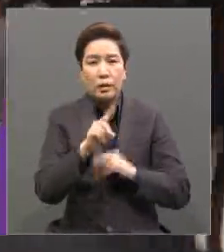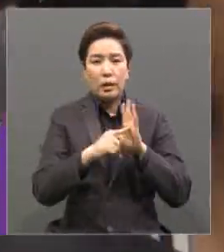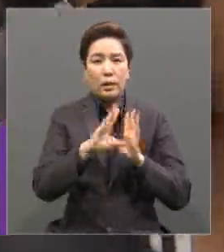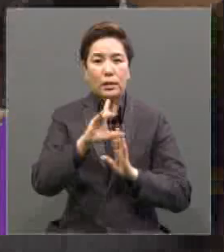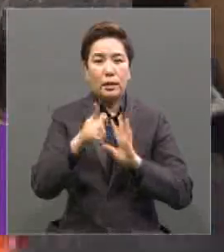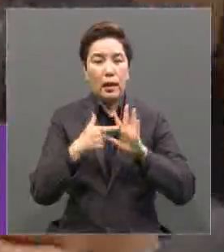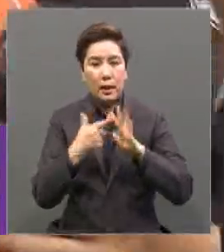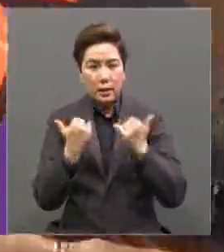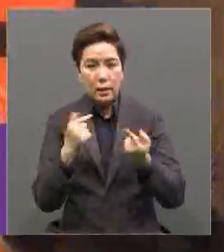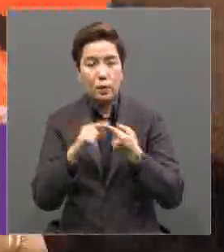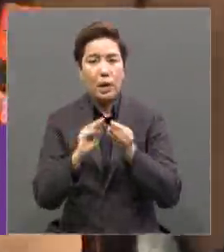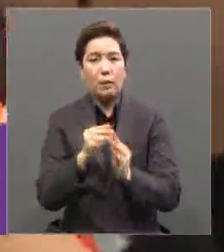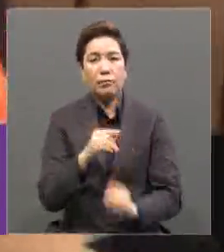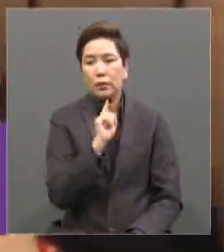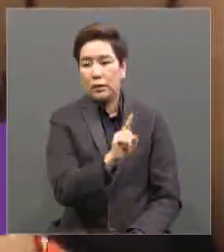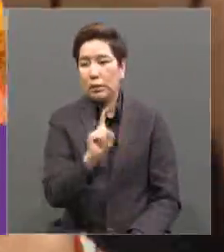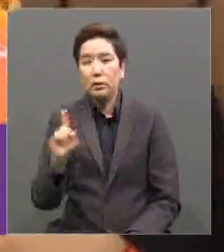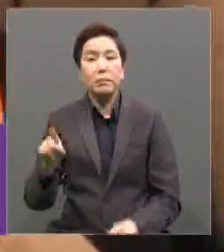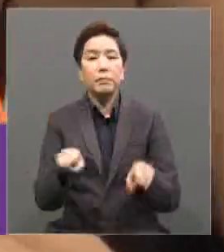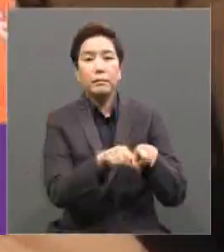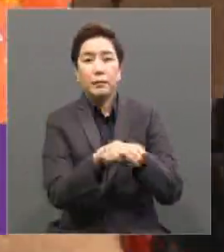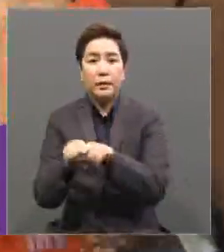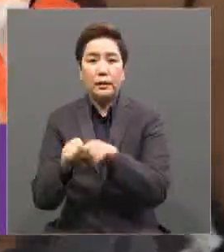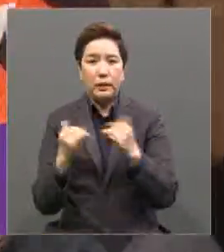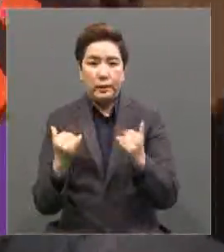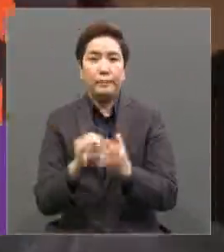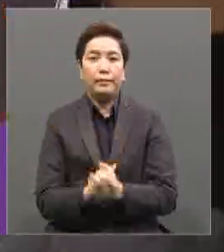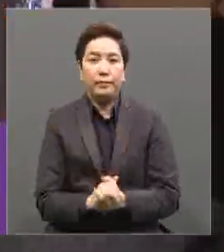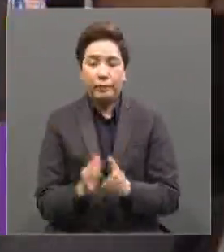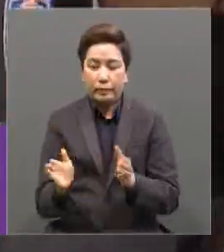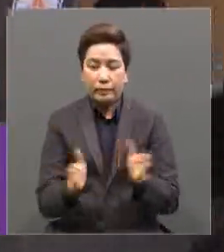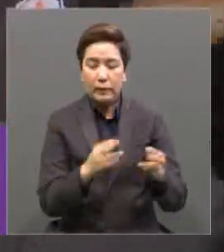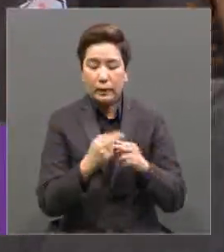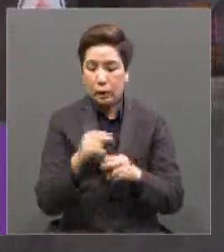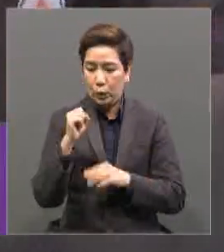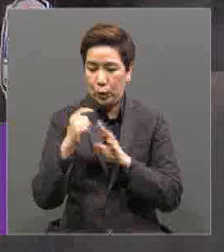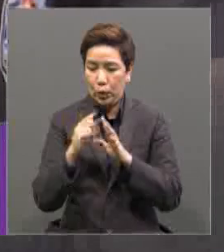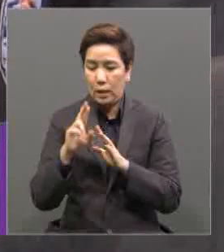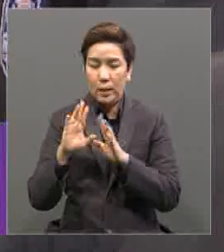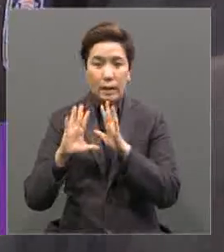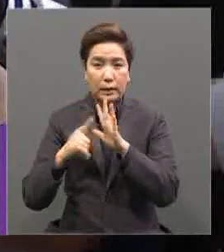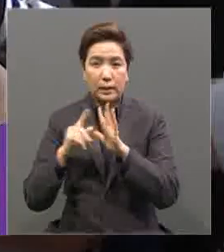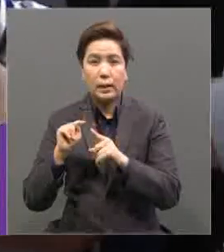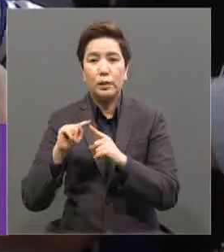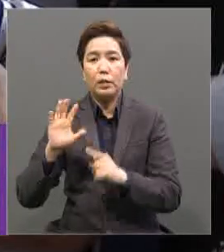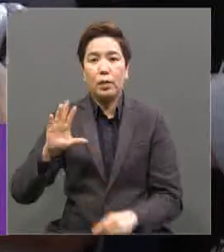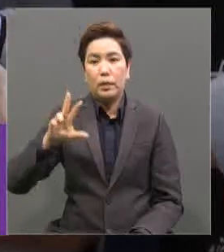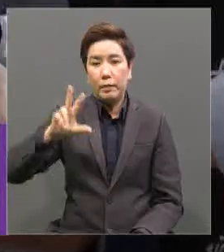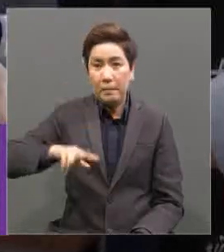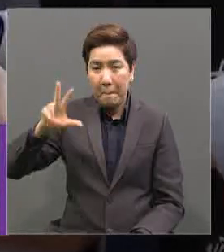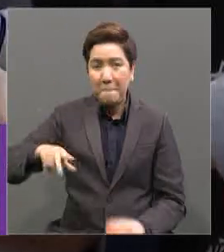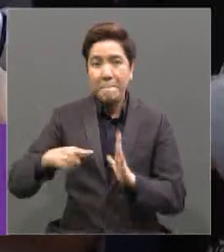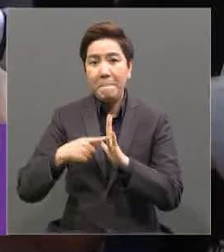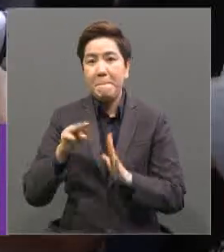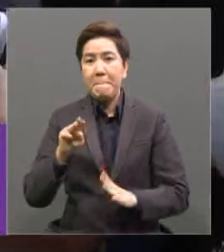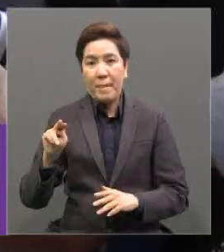อินสวัสดิ์ได้หมายเลข1กันหมดเลยนะครับขณะที่นายสุรชาติเทียนทองจากพรรคเพื่อไทยคุณแมนสุภกิ